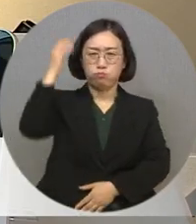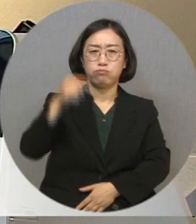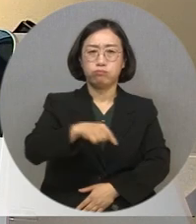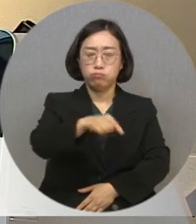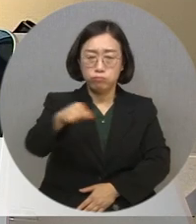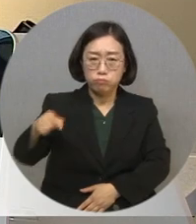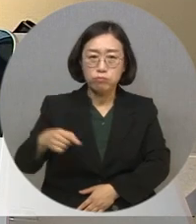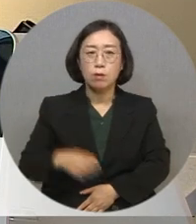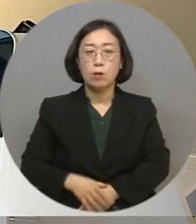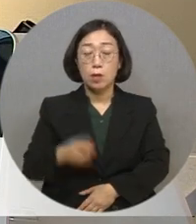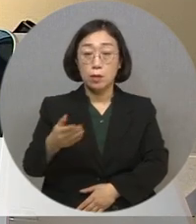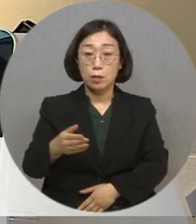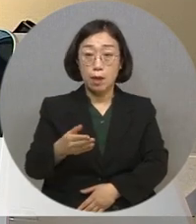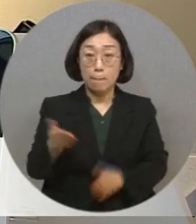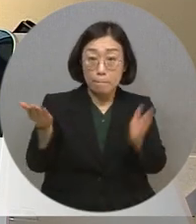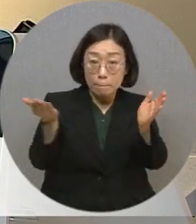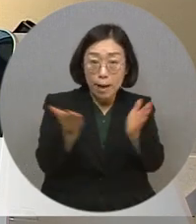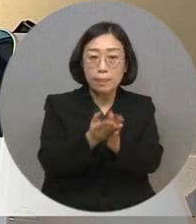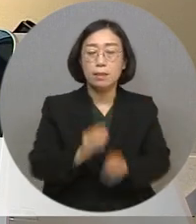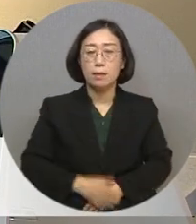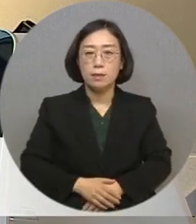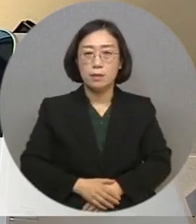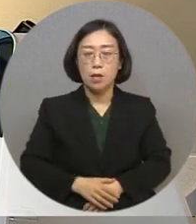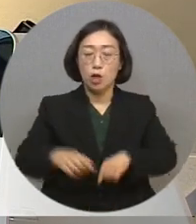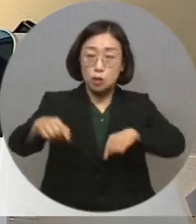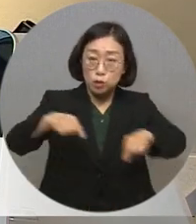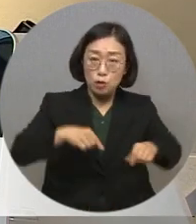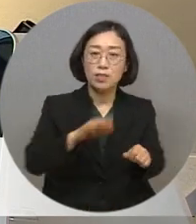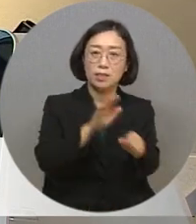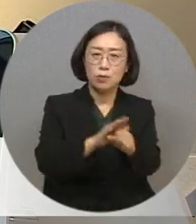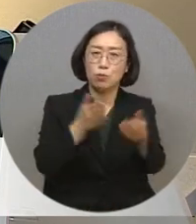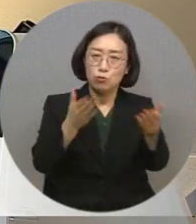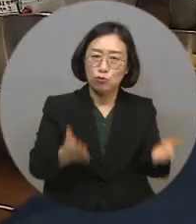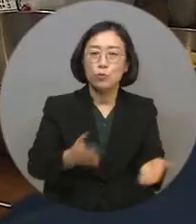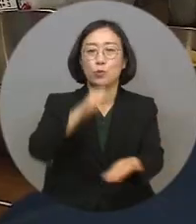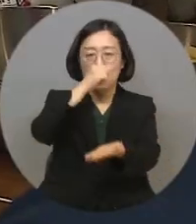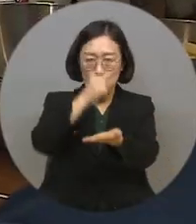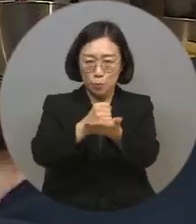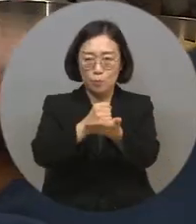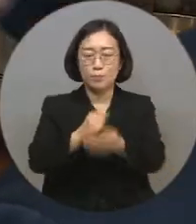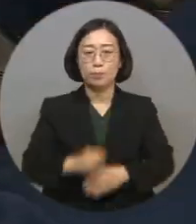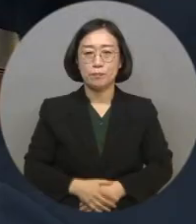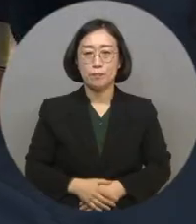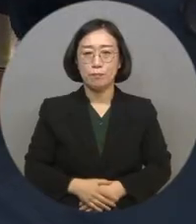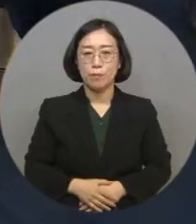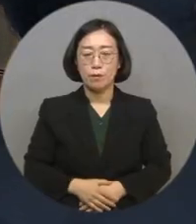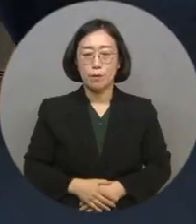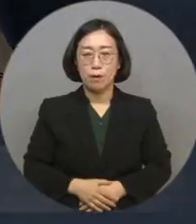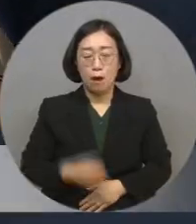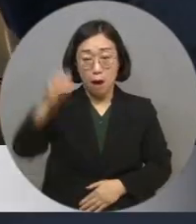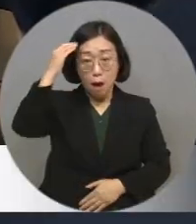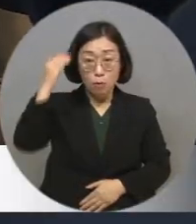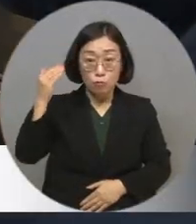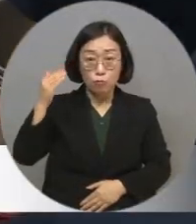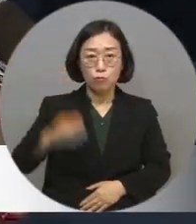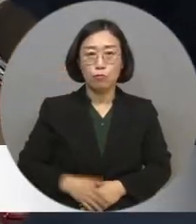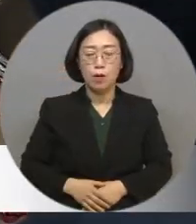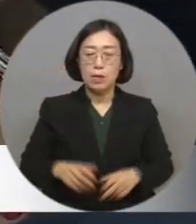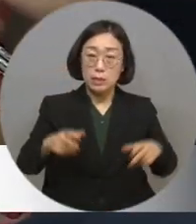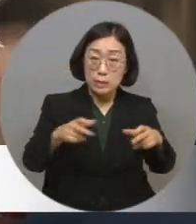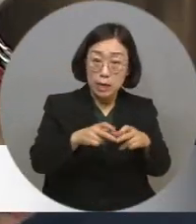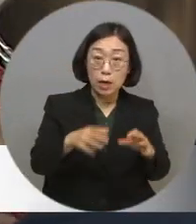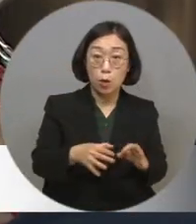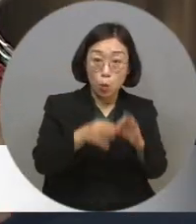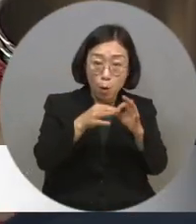되었으면 좋겠고 그에 준하는 정책적인 지원이 있었으면 좋겠습니다. 현재 우리나라에는 장애인 관련